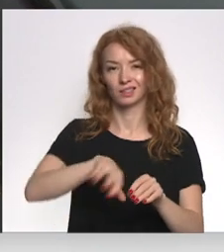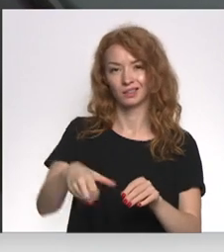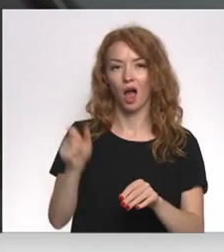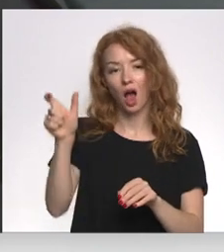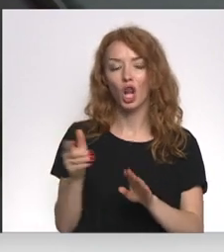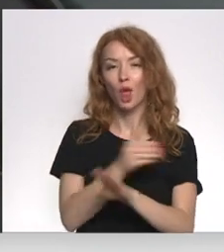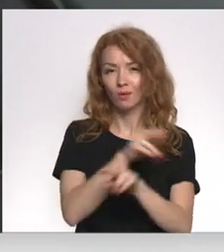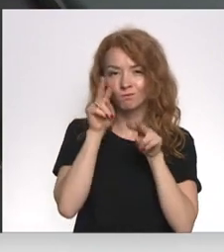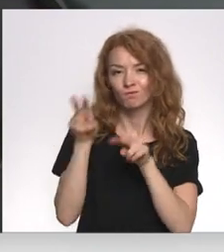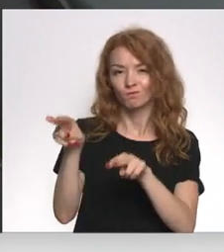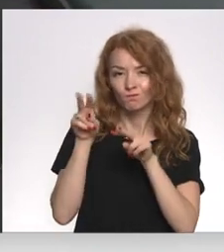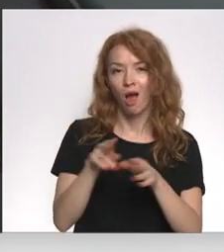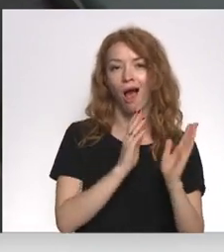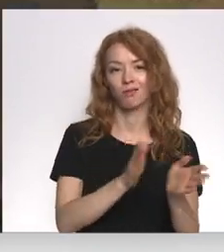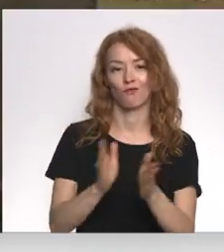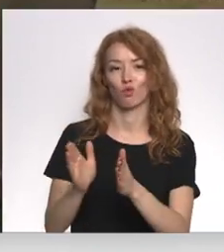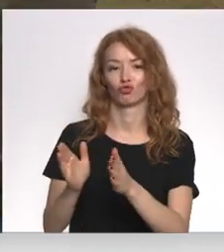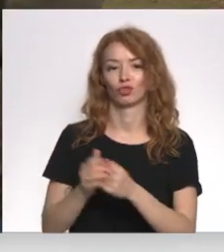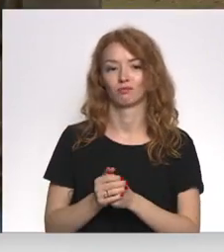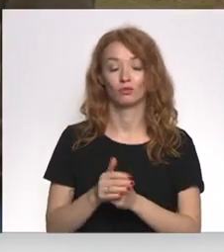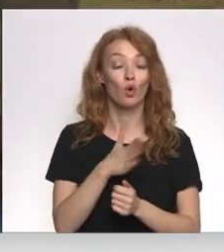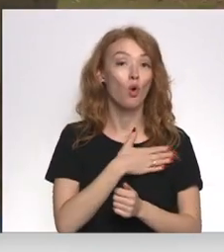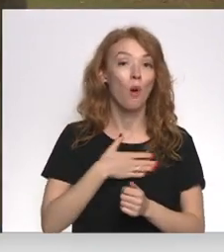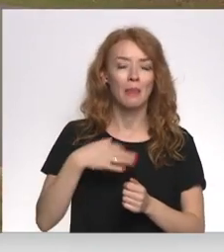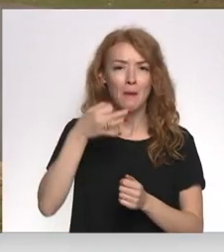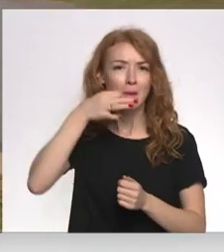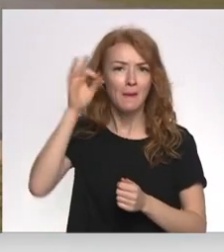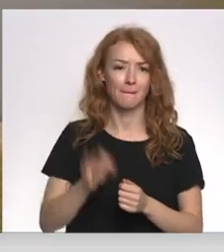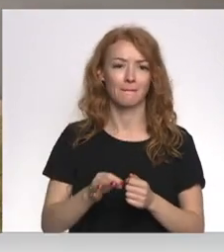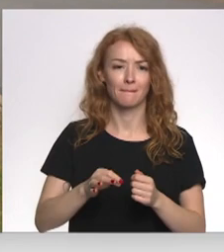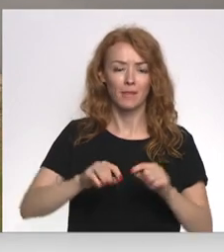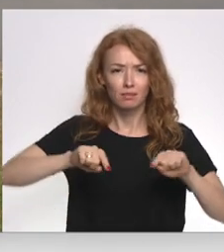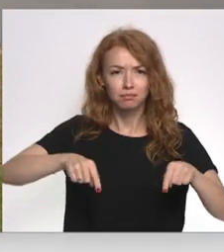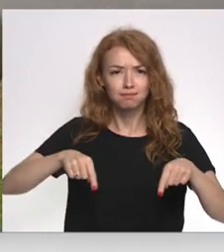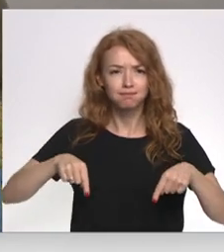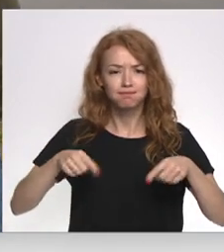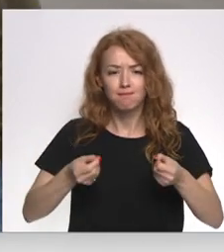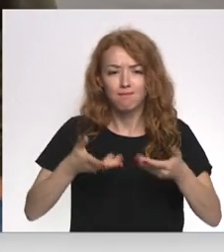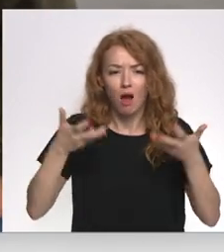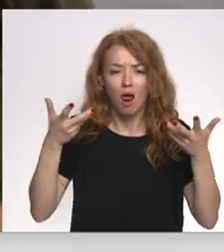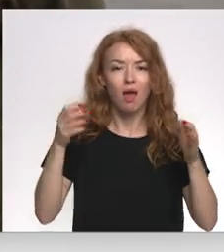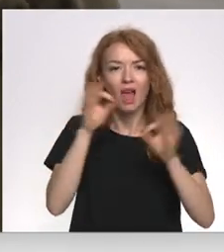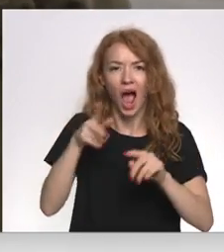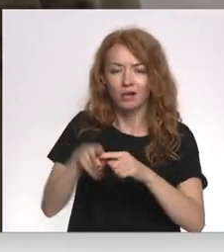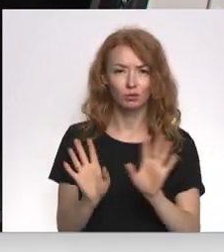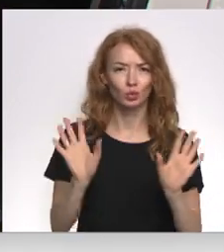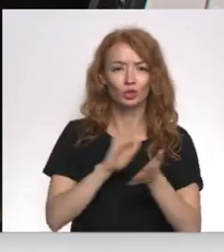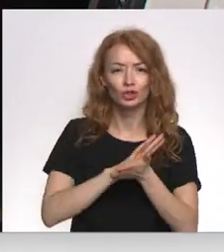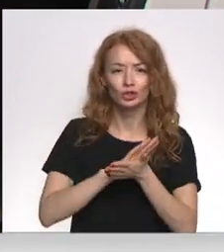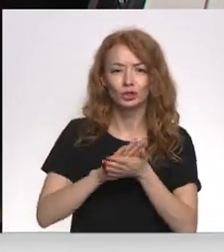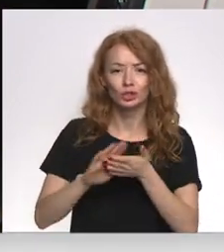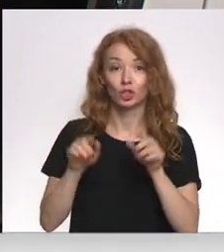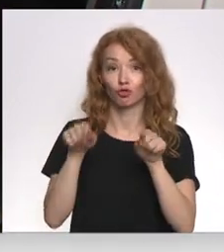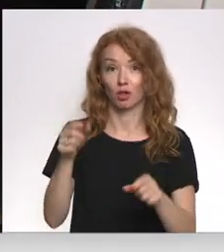iepriekš bija skatījušies un gatavojušies. Ļoti smuki, viss ir atskrūvēts, nekas nav nogriezts. Nu. Šai